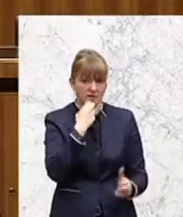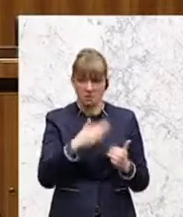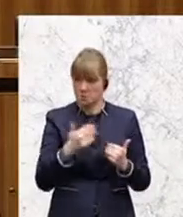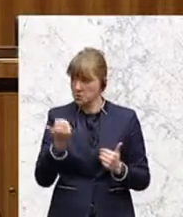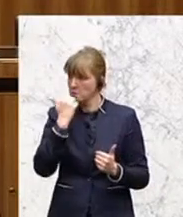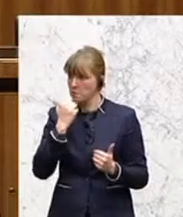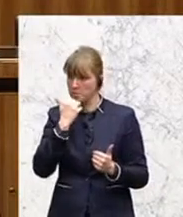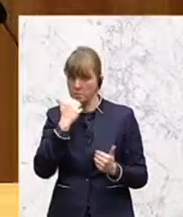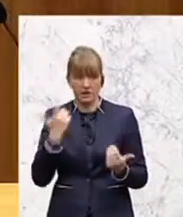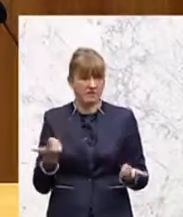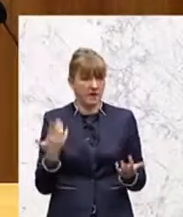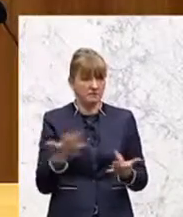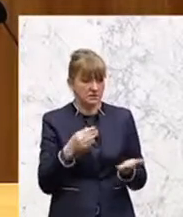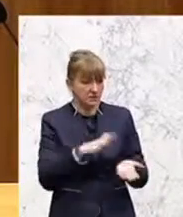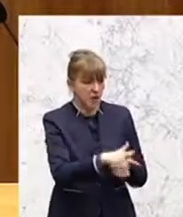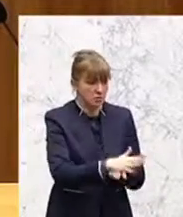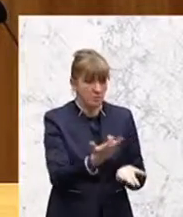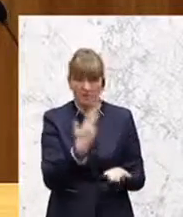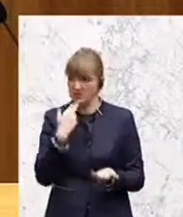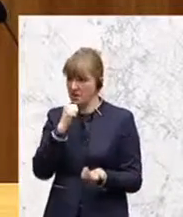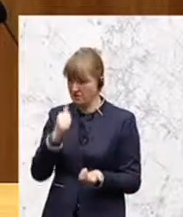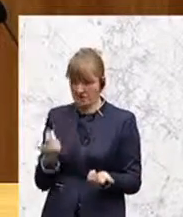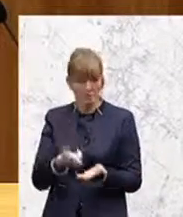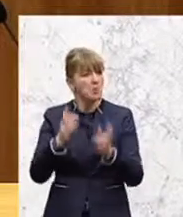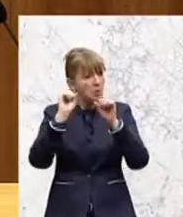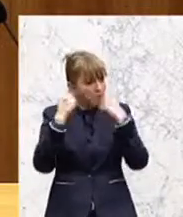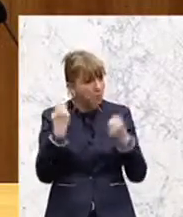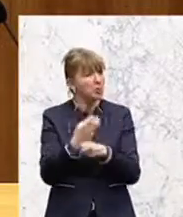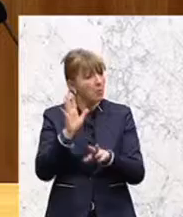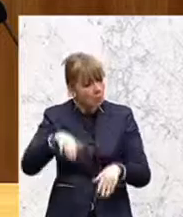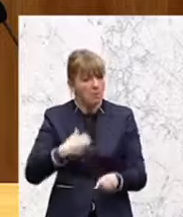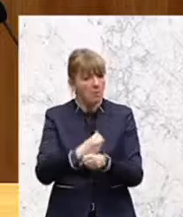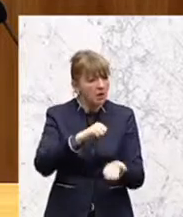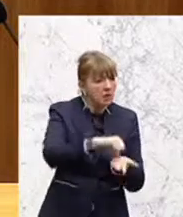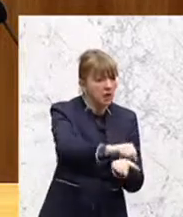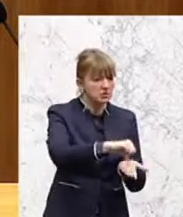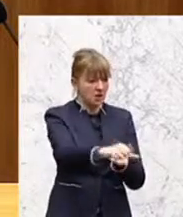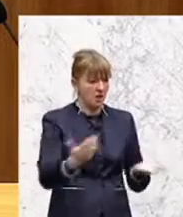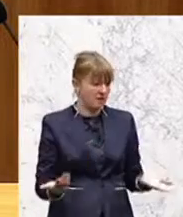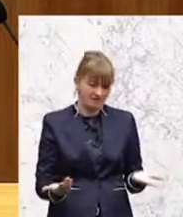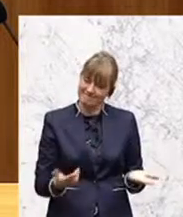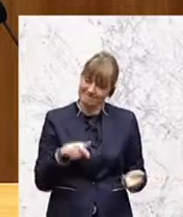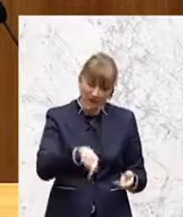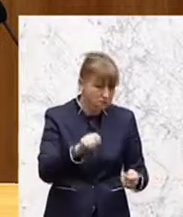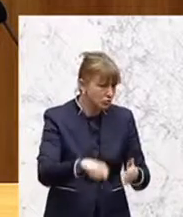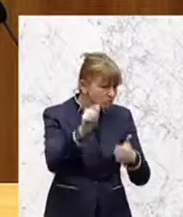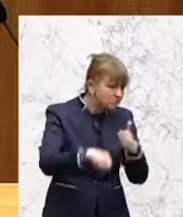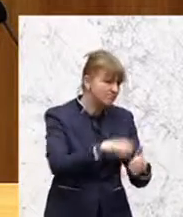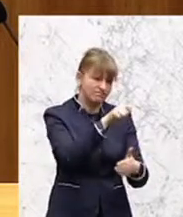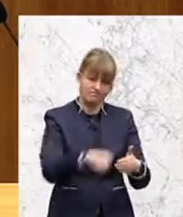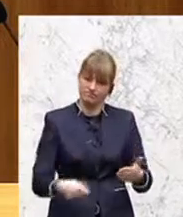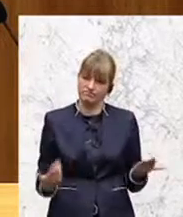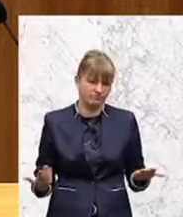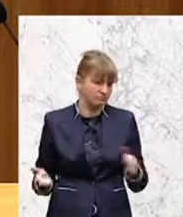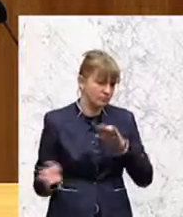das Gegenteil aus von dem, was man eigentlich will. Die Republik Österreich macht es und das müssen wir uns anschauen und sofort einstellen.